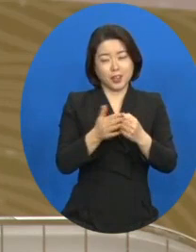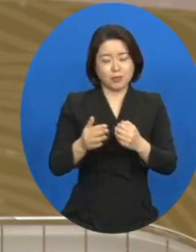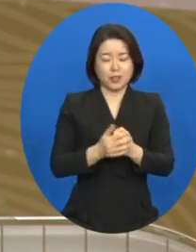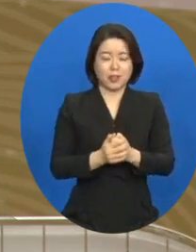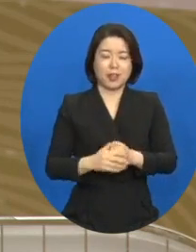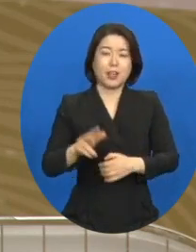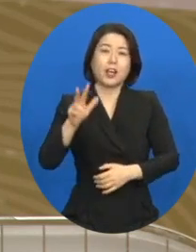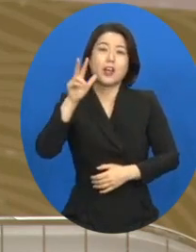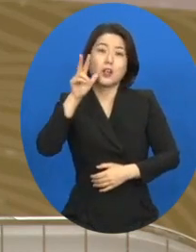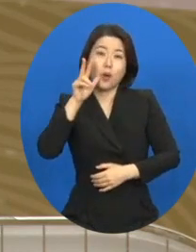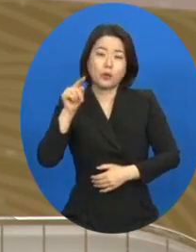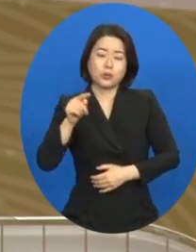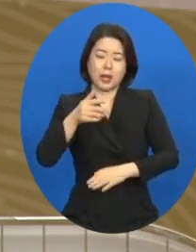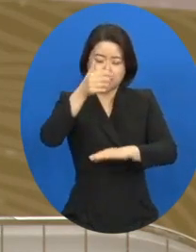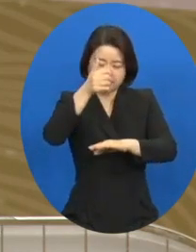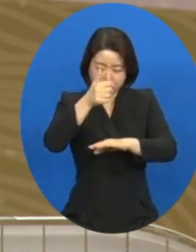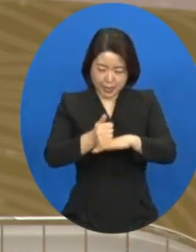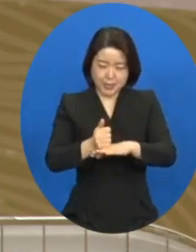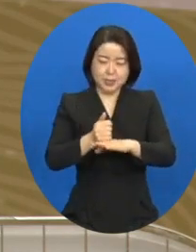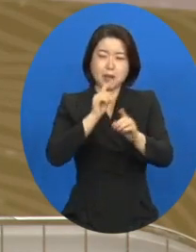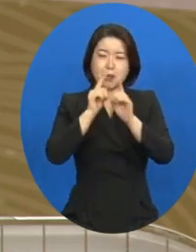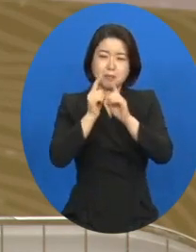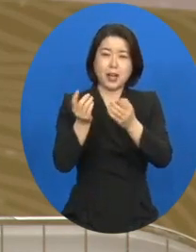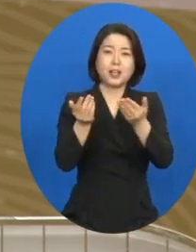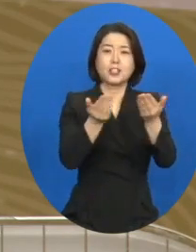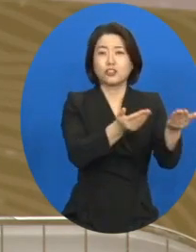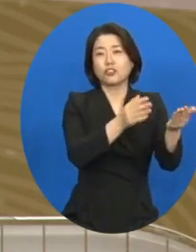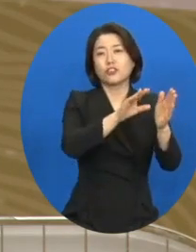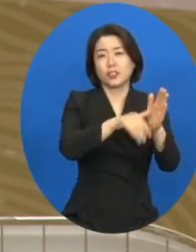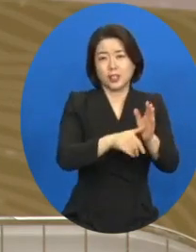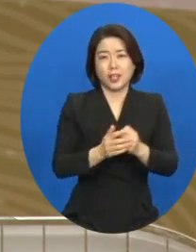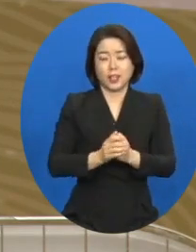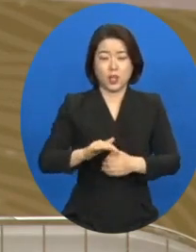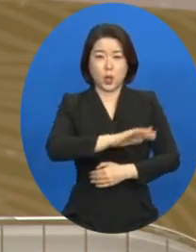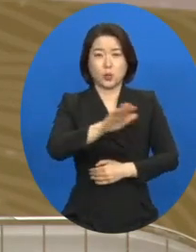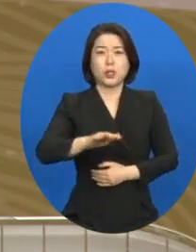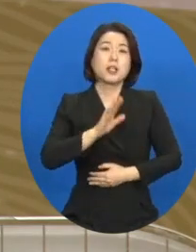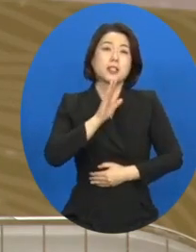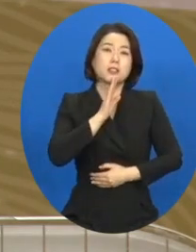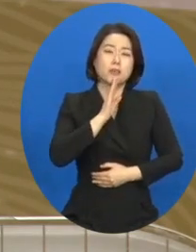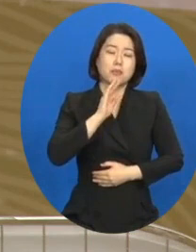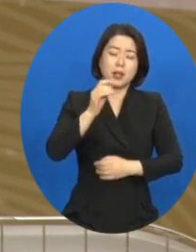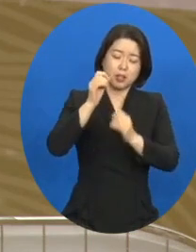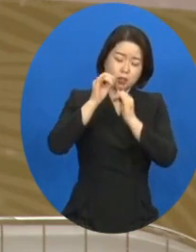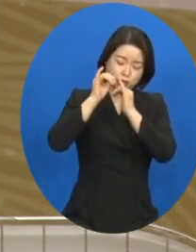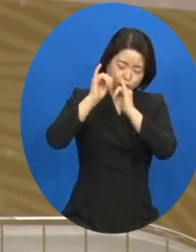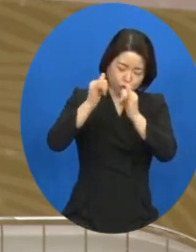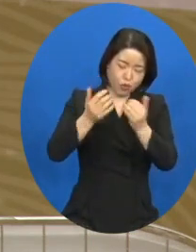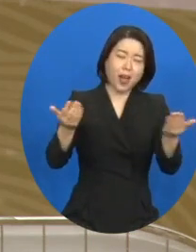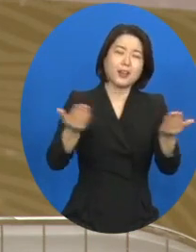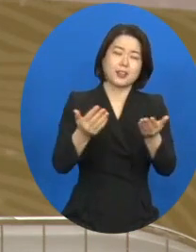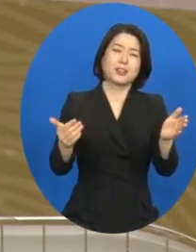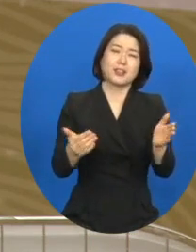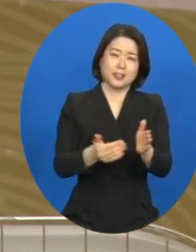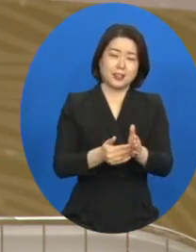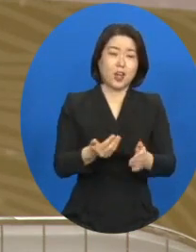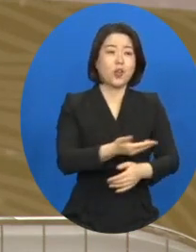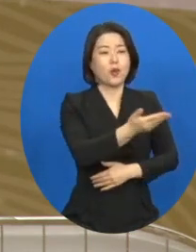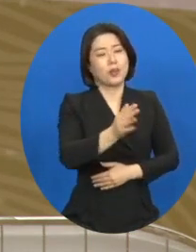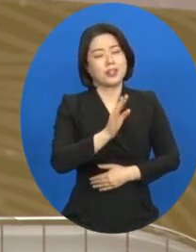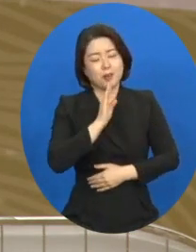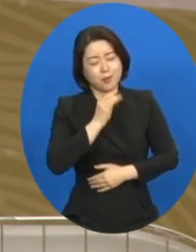여호수아가 마지막 이제 유언을 남길 때 우리는 정말 위대한 일을 했어. 너희들 정말